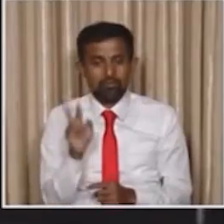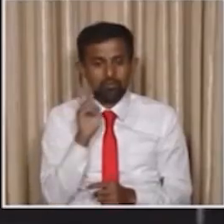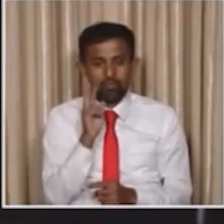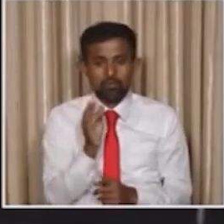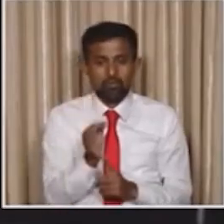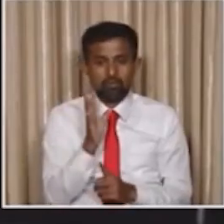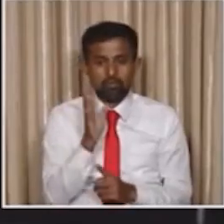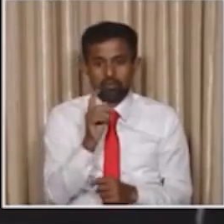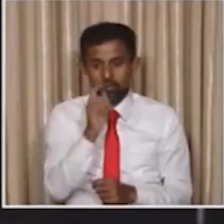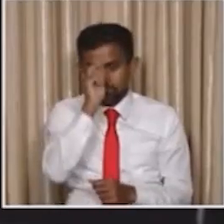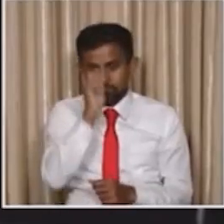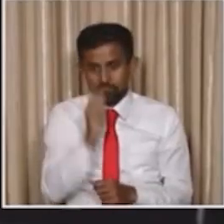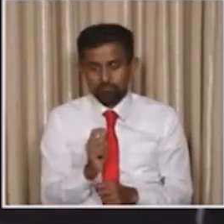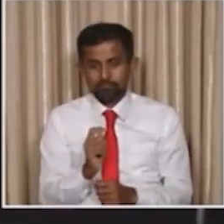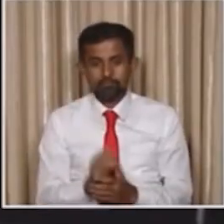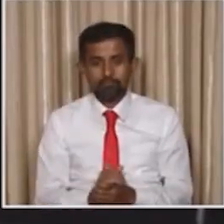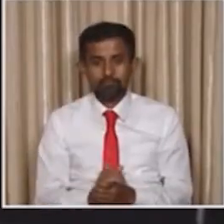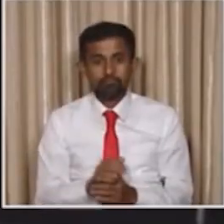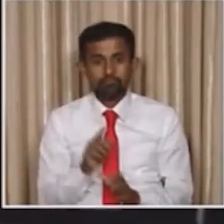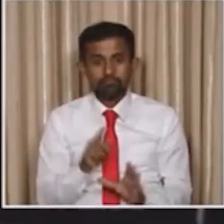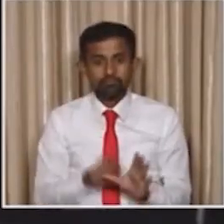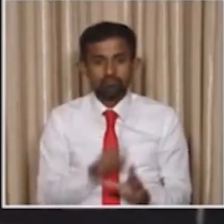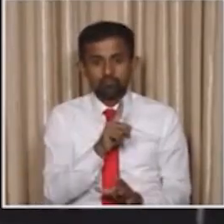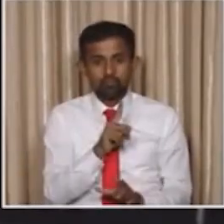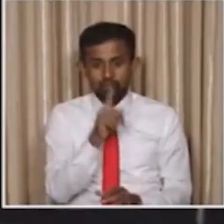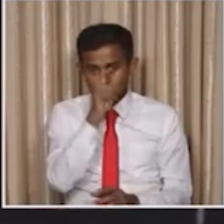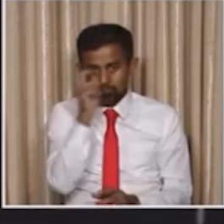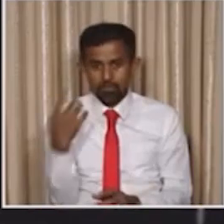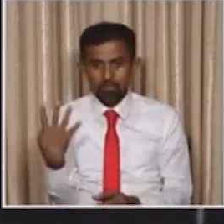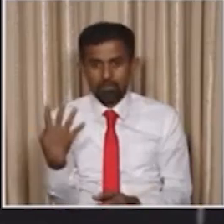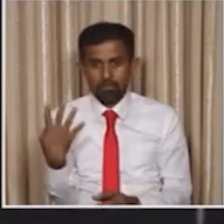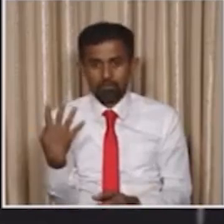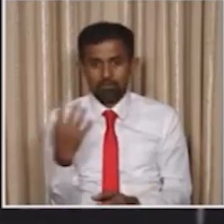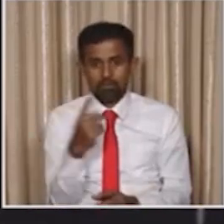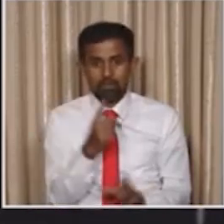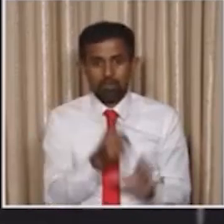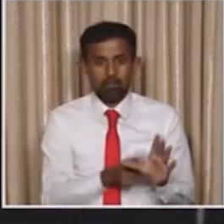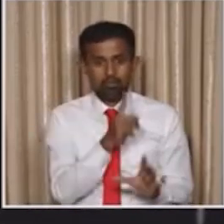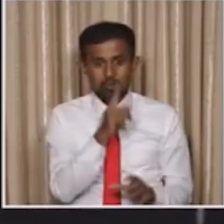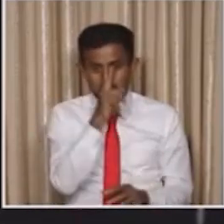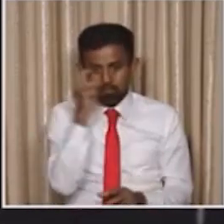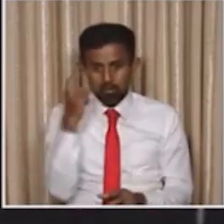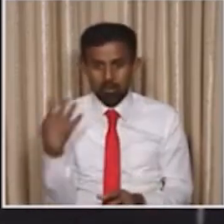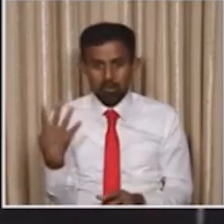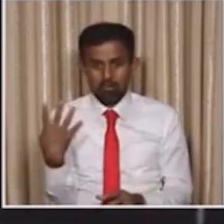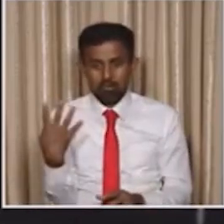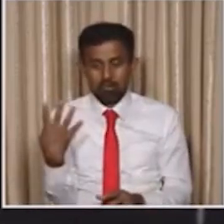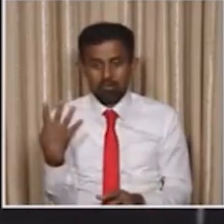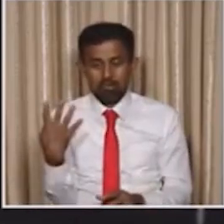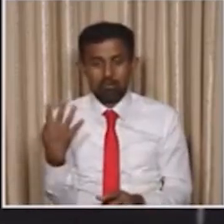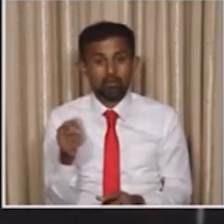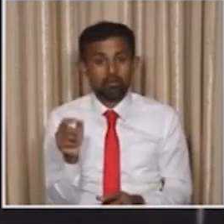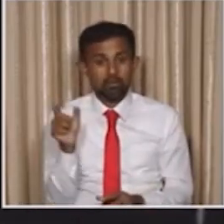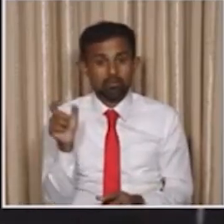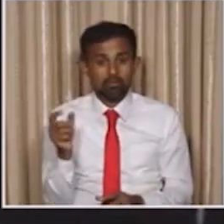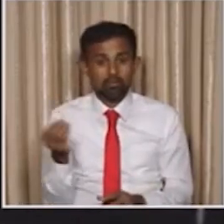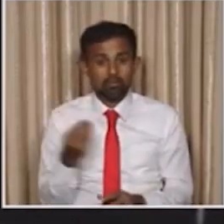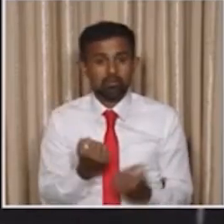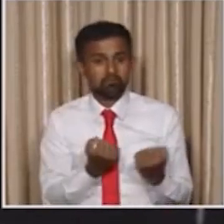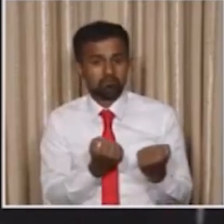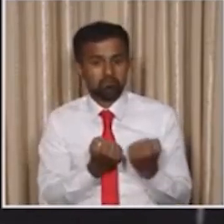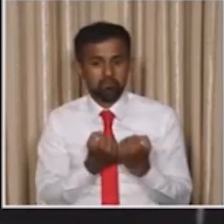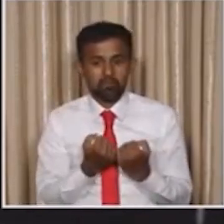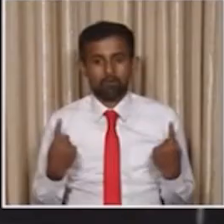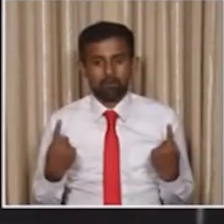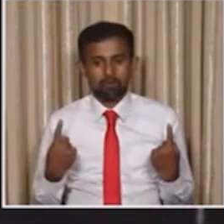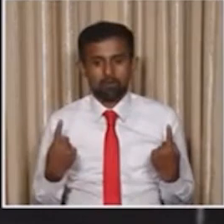වික්‍රමසිංහ ජනාධිපතිතුමා අවුරුද්දයි මාස 4යි. අවුරුද්දයි මාස 4ක එතුමා ලබා එතුමා ගන්න අභියෝගය ඊට වඩා